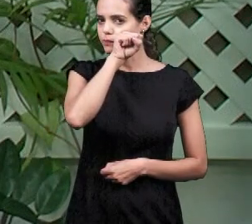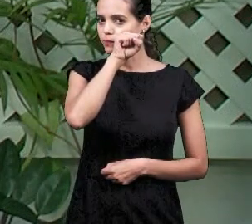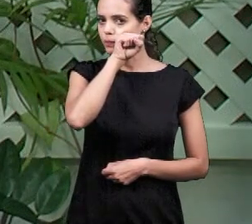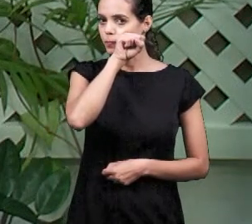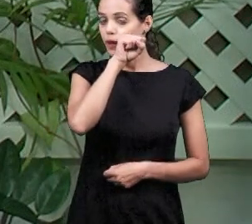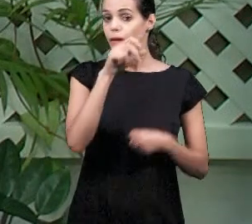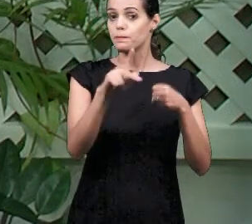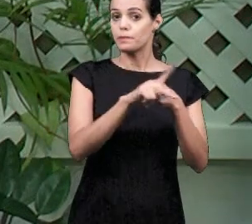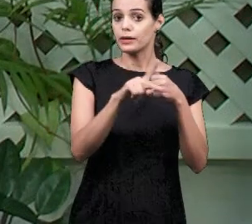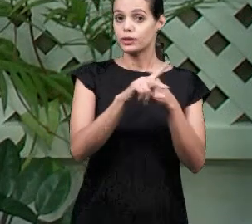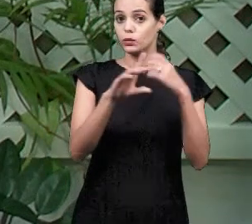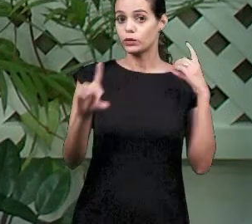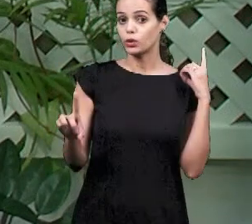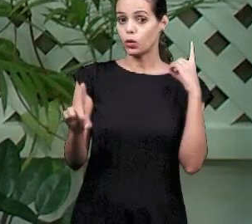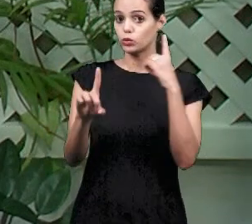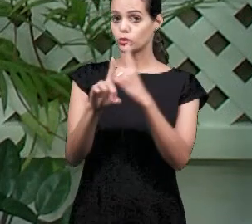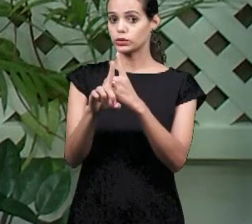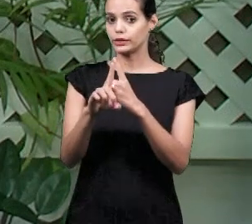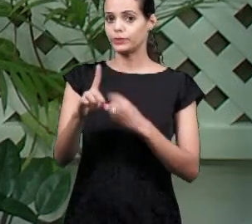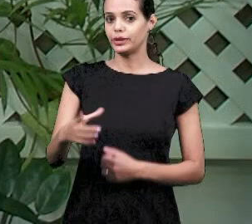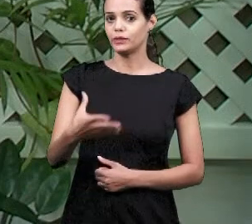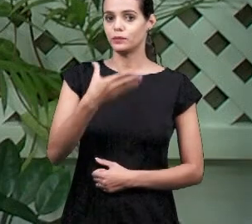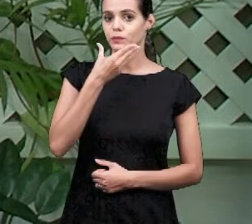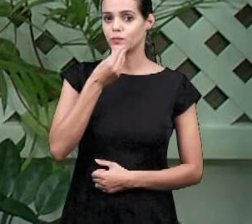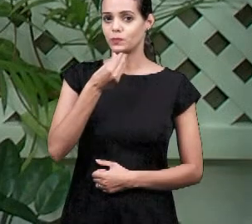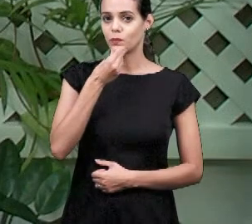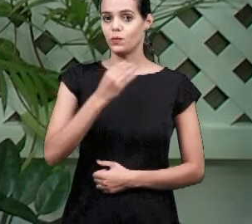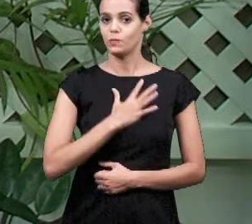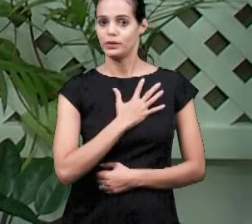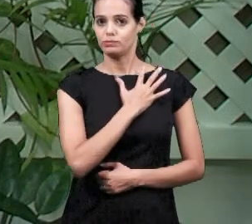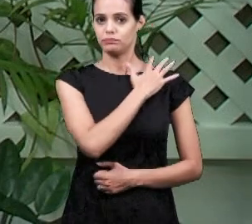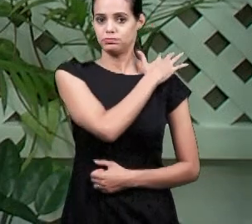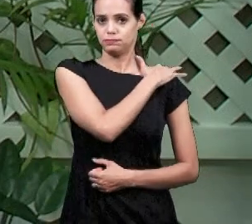Maintenant, on fait un petit saut, on va plus loin.